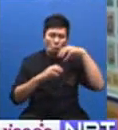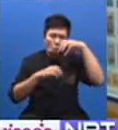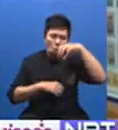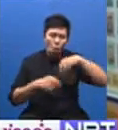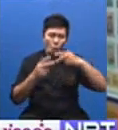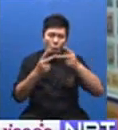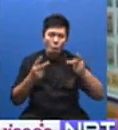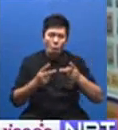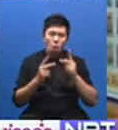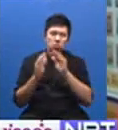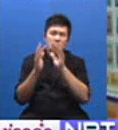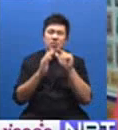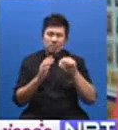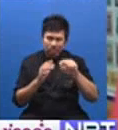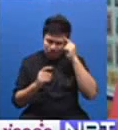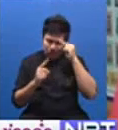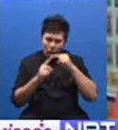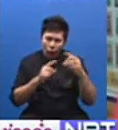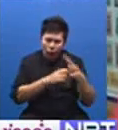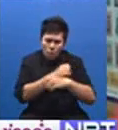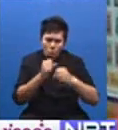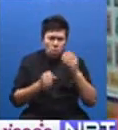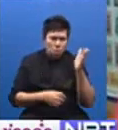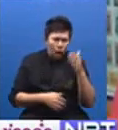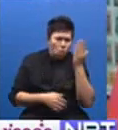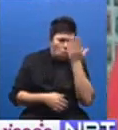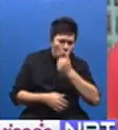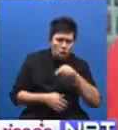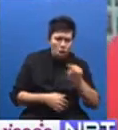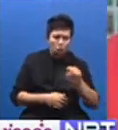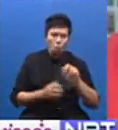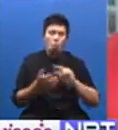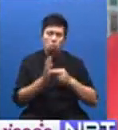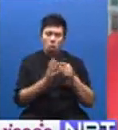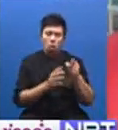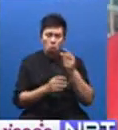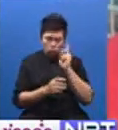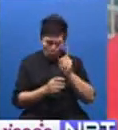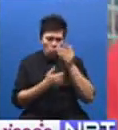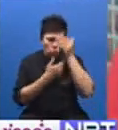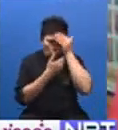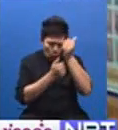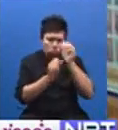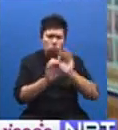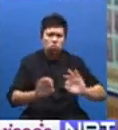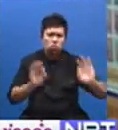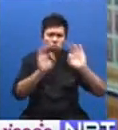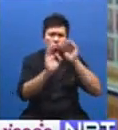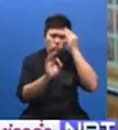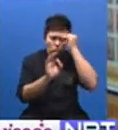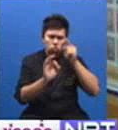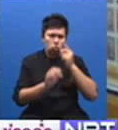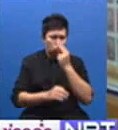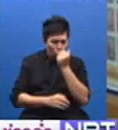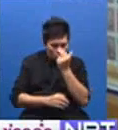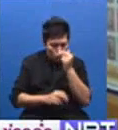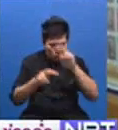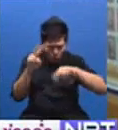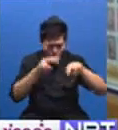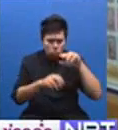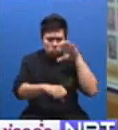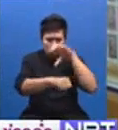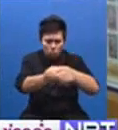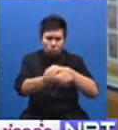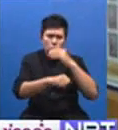ว่าปัญหาการลักลอบขโมยปลาสวยงามและดอกไม้ทะเลเป็นเรื่องที่หลายฝ่ายต้องให้ความสำคัญและจริงจังในการป้องกันปราบ